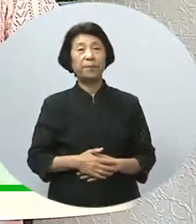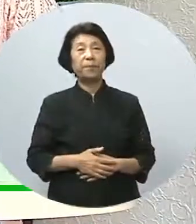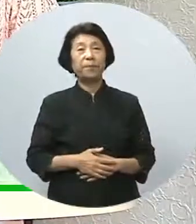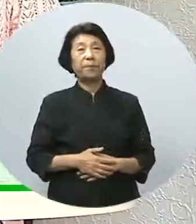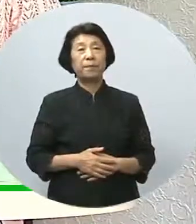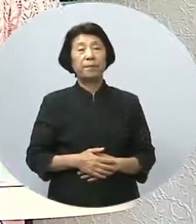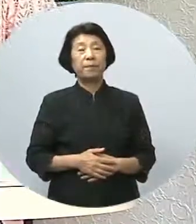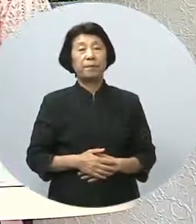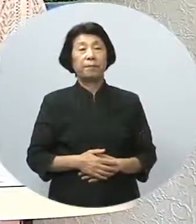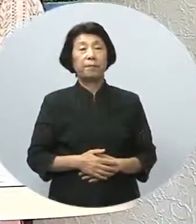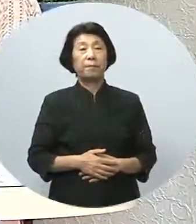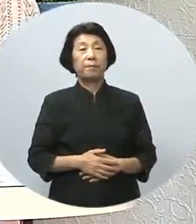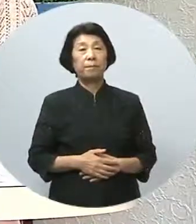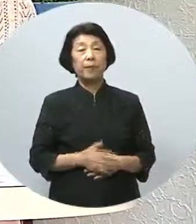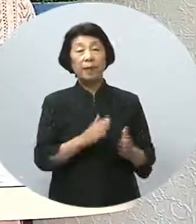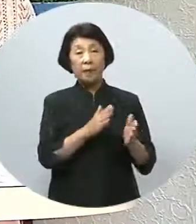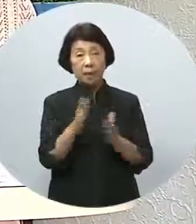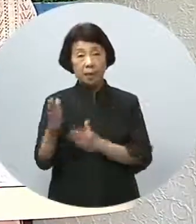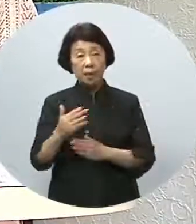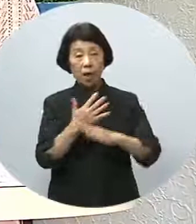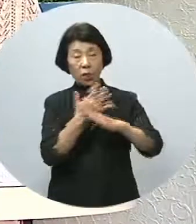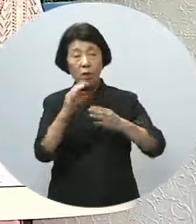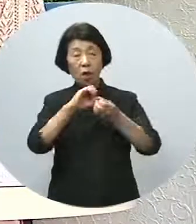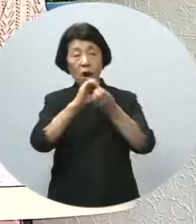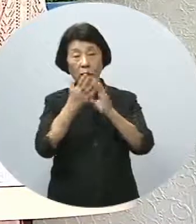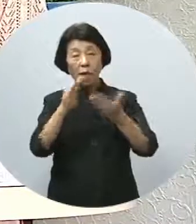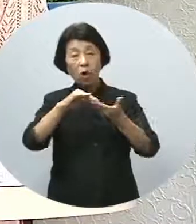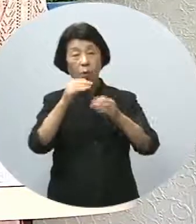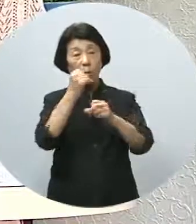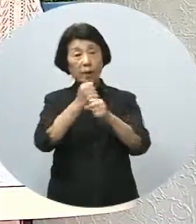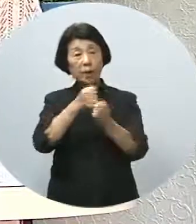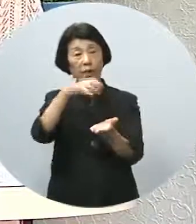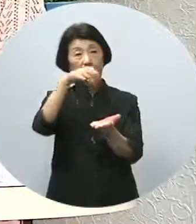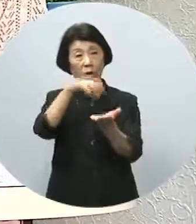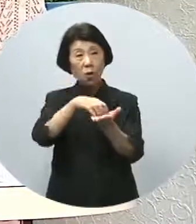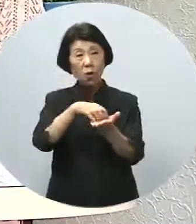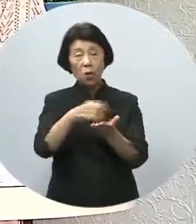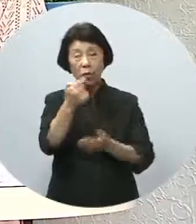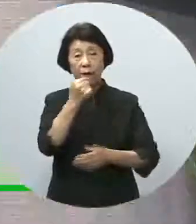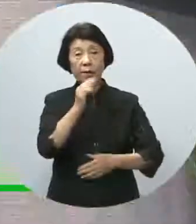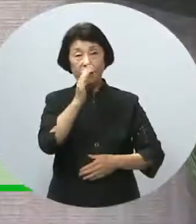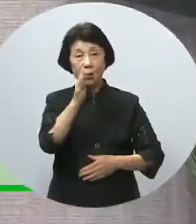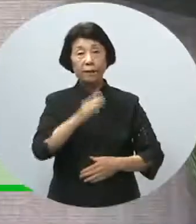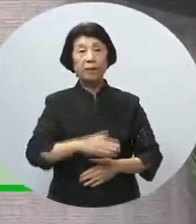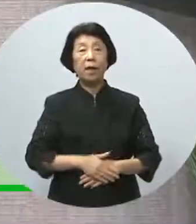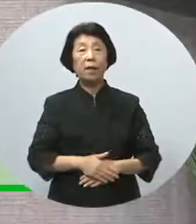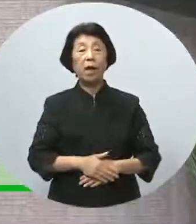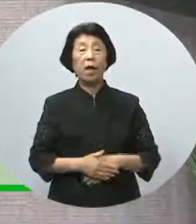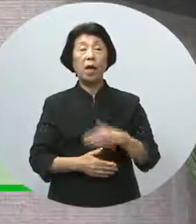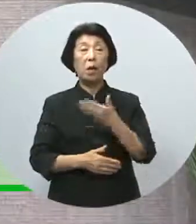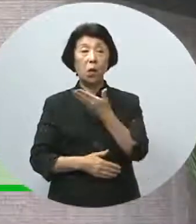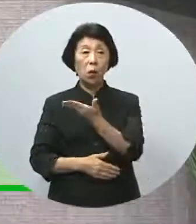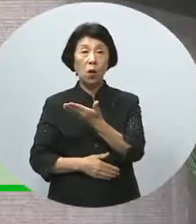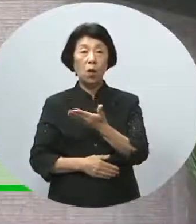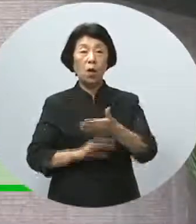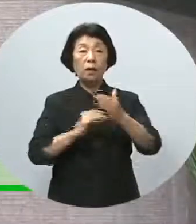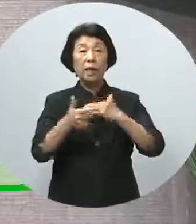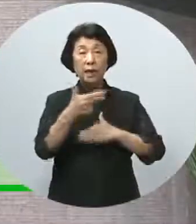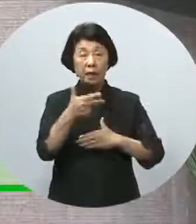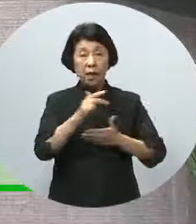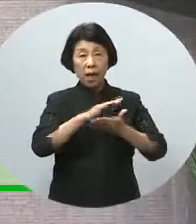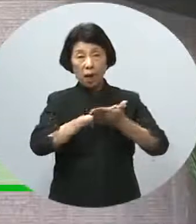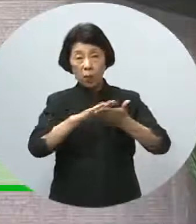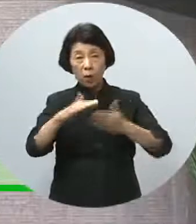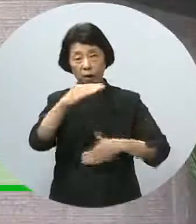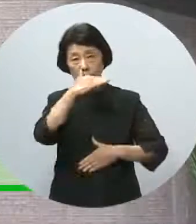ねはぁ続いてミドルと花のまちづくり賞を教えてくださいはいこちらはしないで美観上